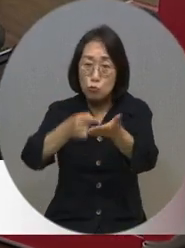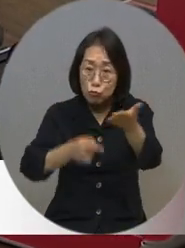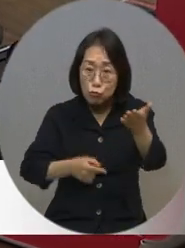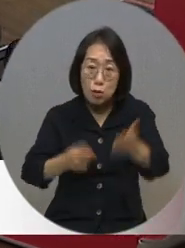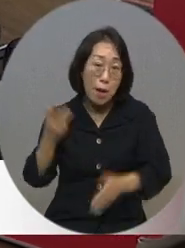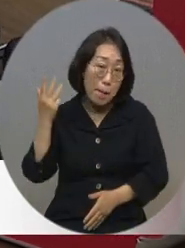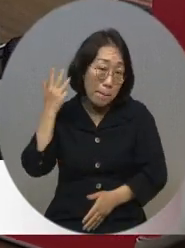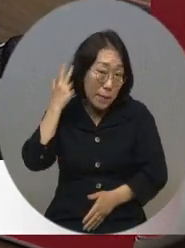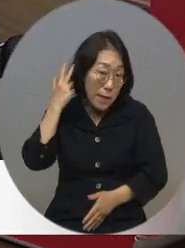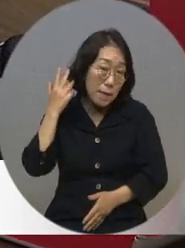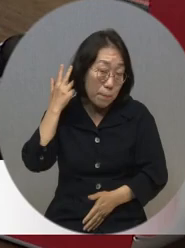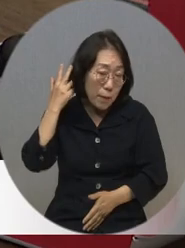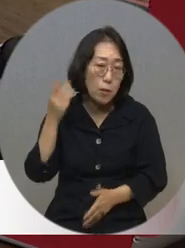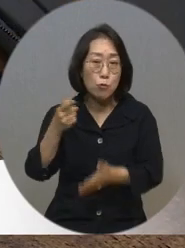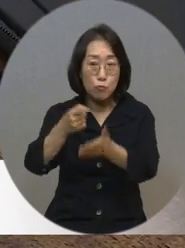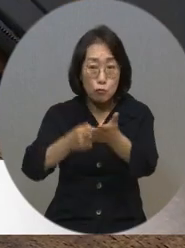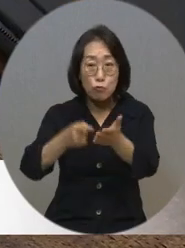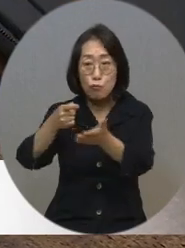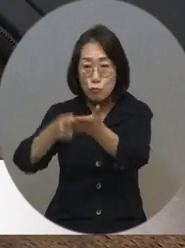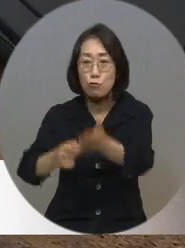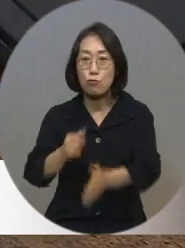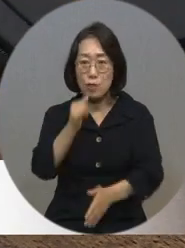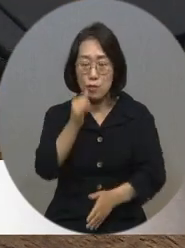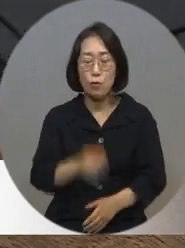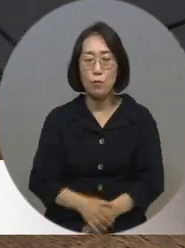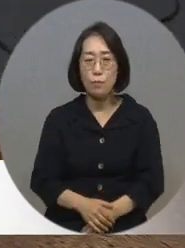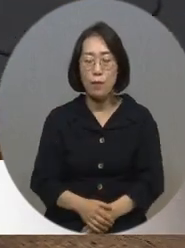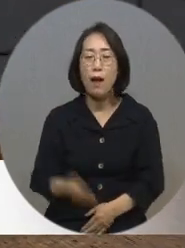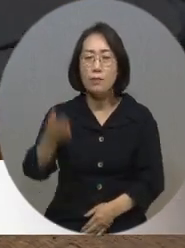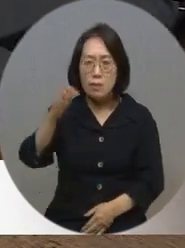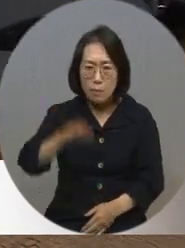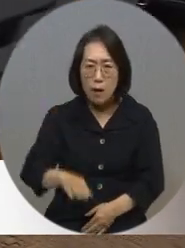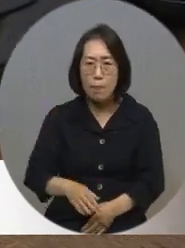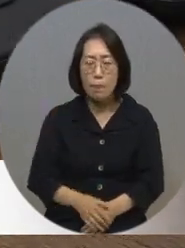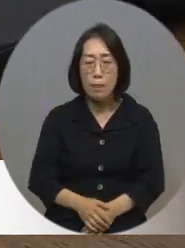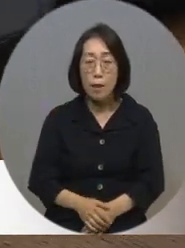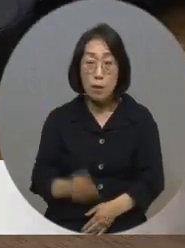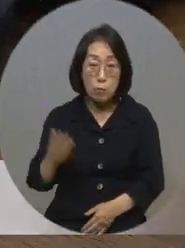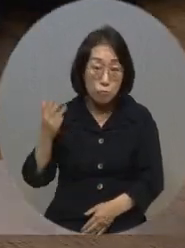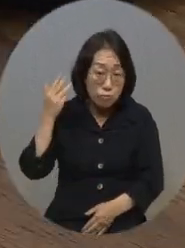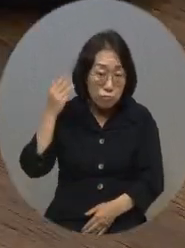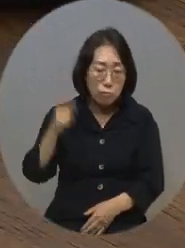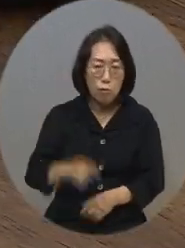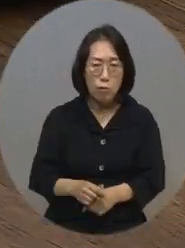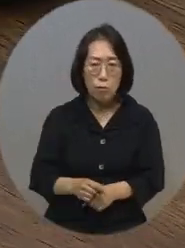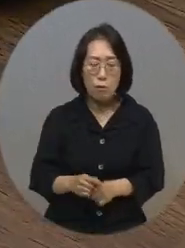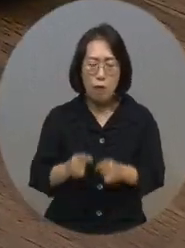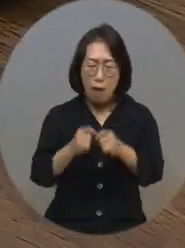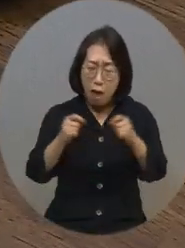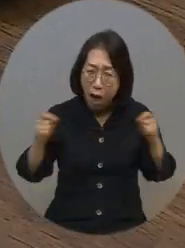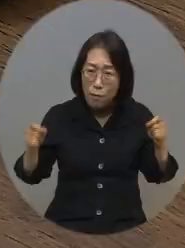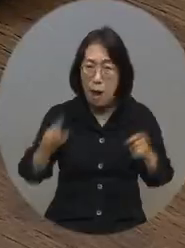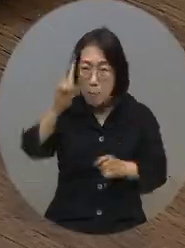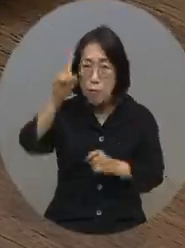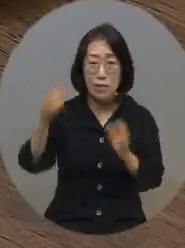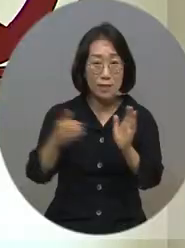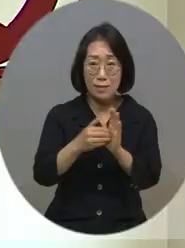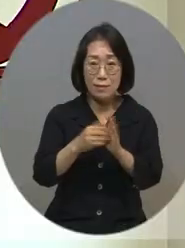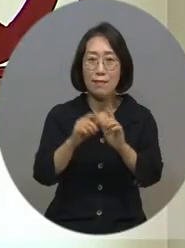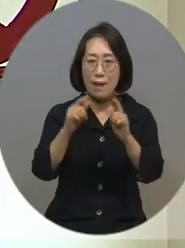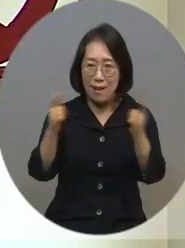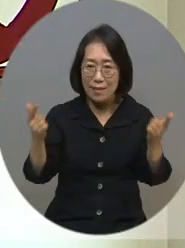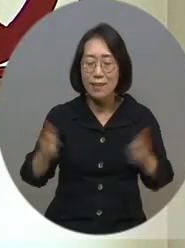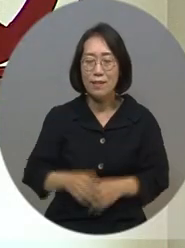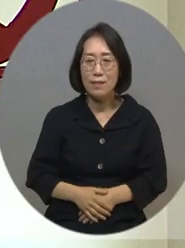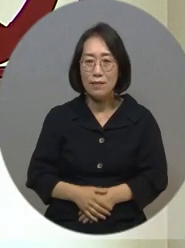하는 인공와우 이식 수술을 받고 있습니다. 하지만 이 인공와우는 영구적인 기계가 아닙니다.